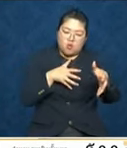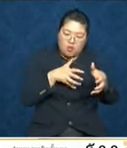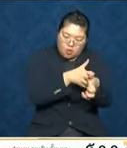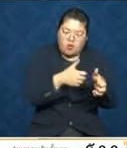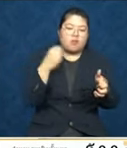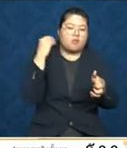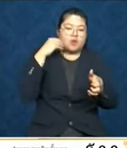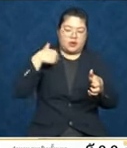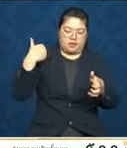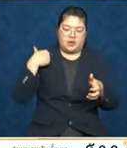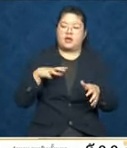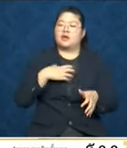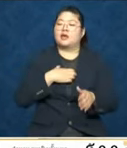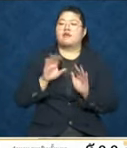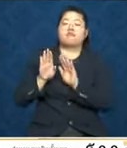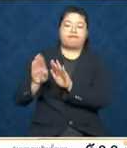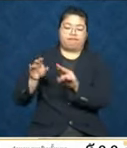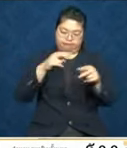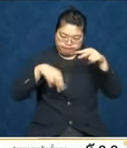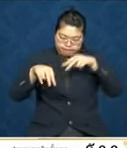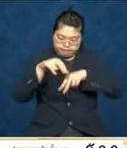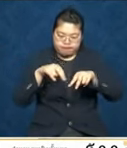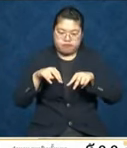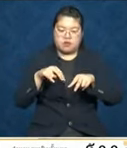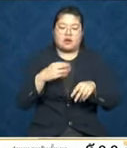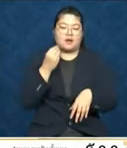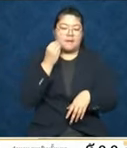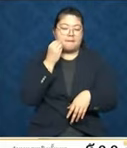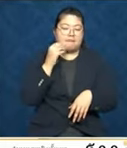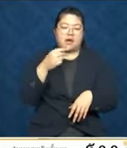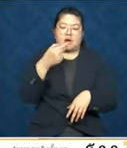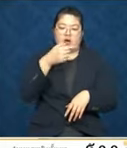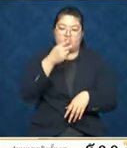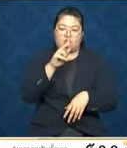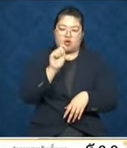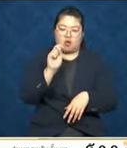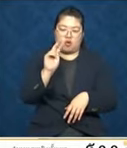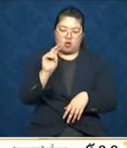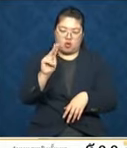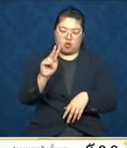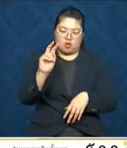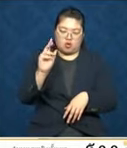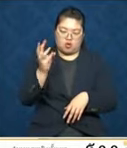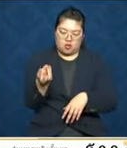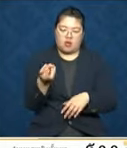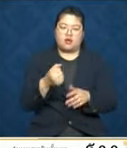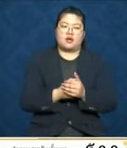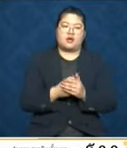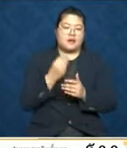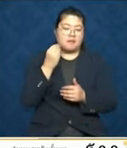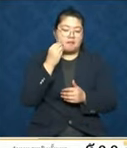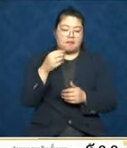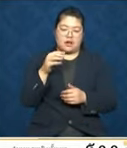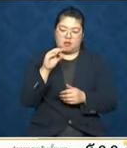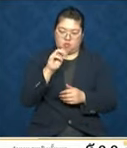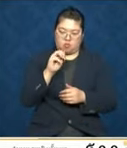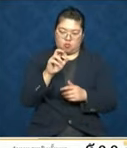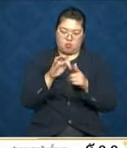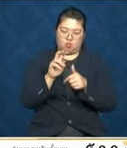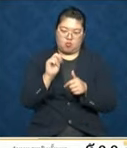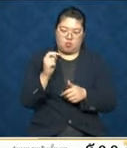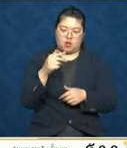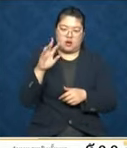ให้กรมทางหลวงนะคะช่วยแก้ไขปัญหาดังกล่าวในช่วงบ้านบทบ้านพอกน้อยบ้านวังยางบ้านสูงเนินบ้านเมกม่วงไข่บ้านโคกชุมพ